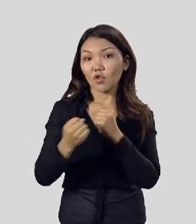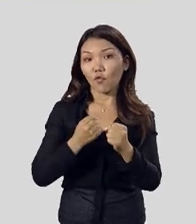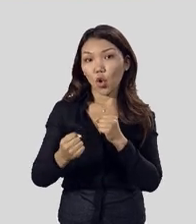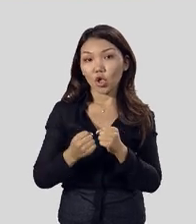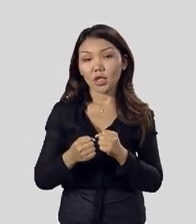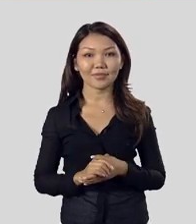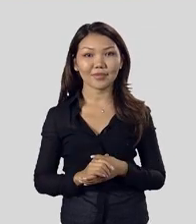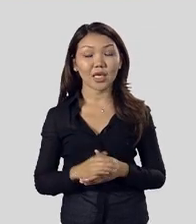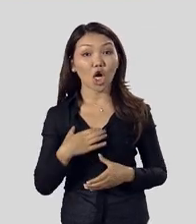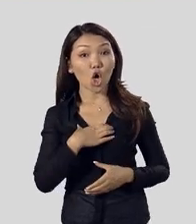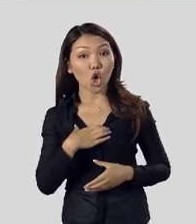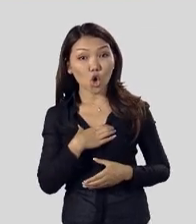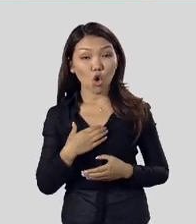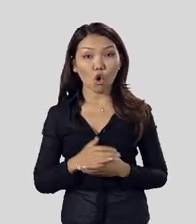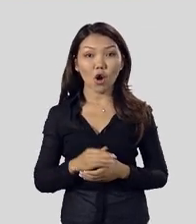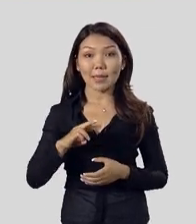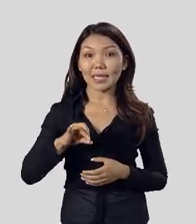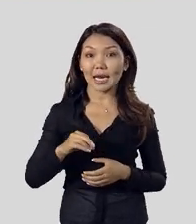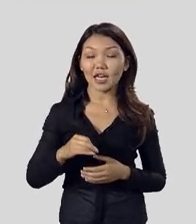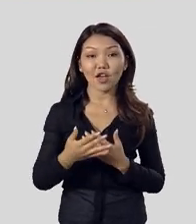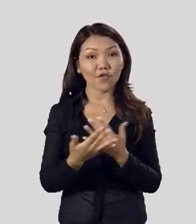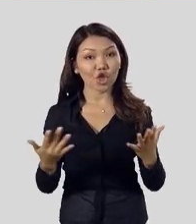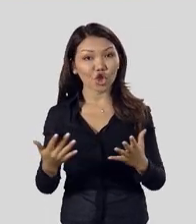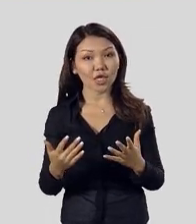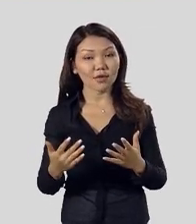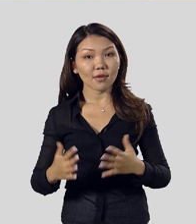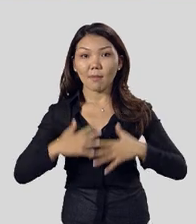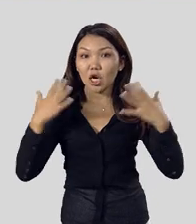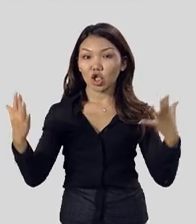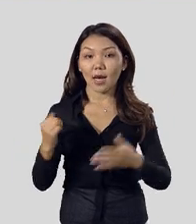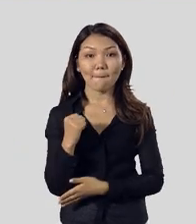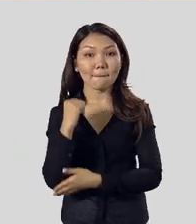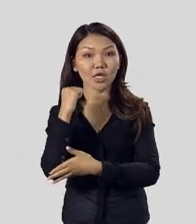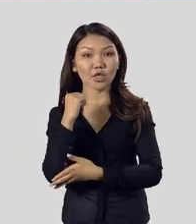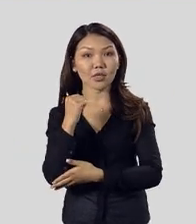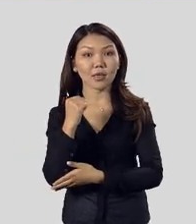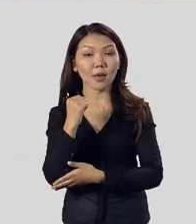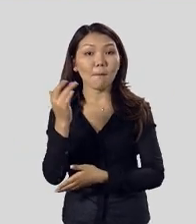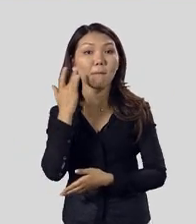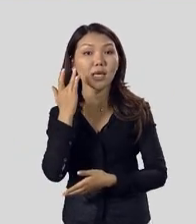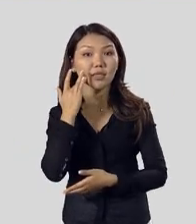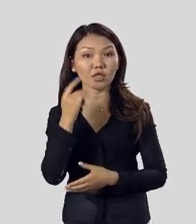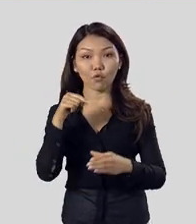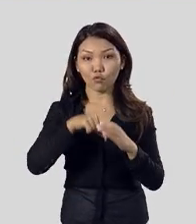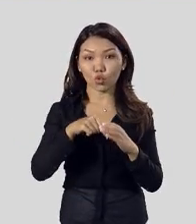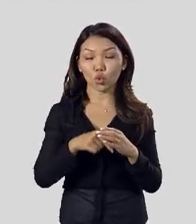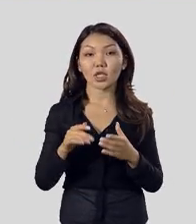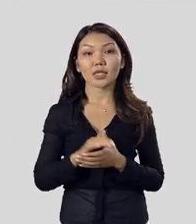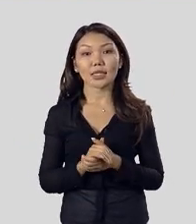солей роль минеральных веществ огромна они поддерживают постоянство внутренней среды